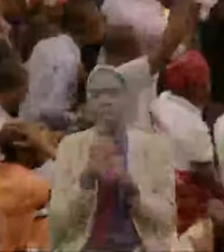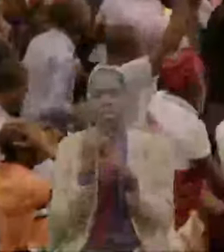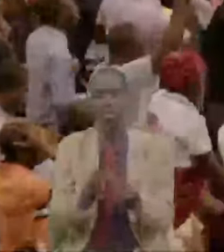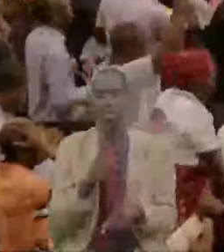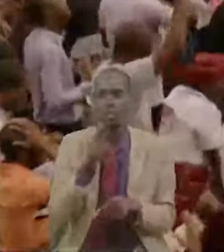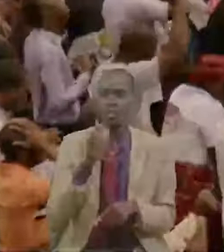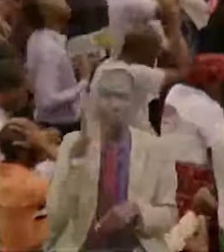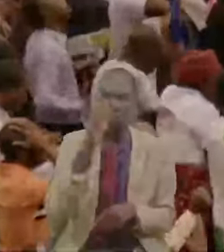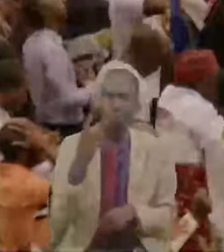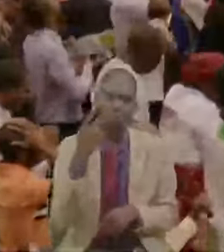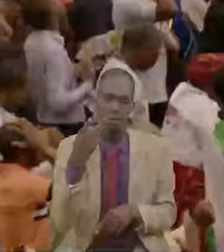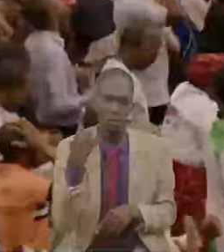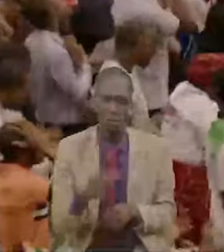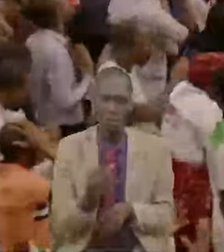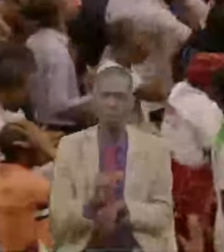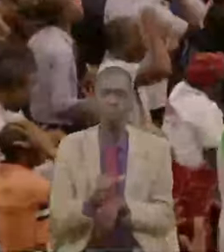Vous verrez la manifestation.